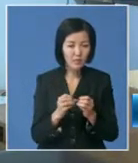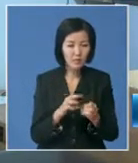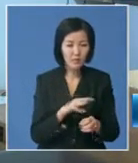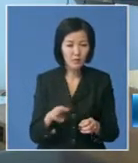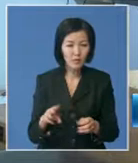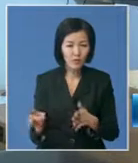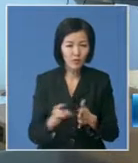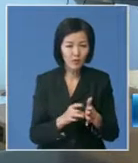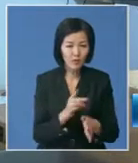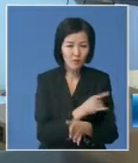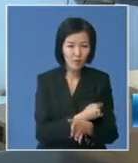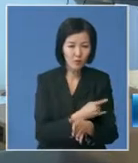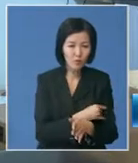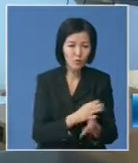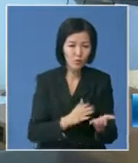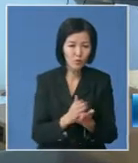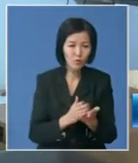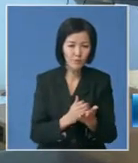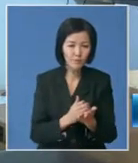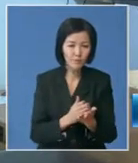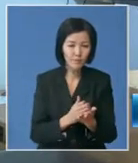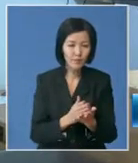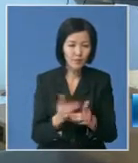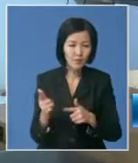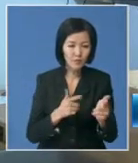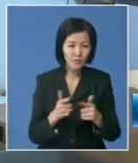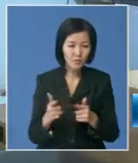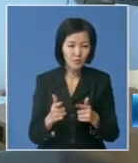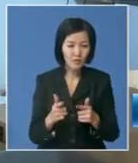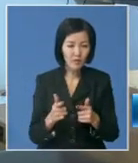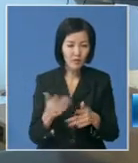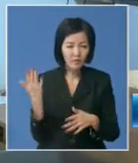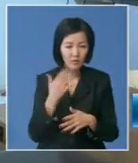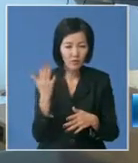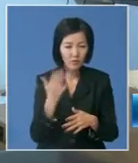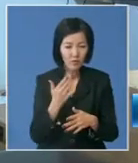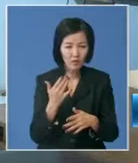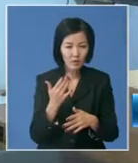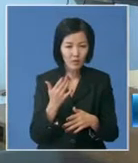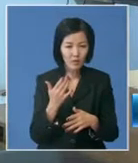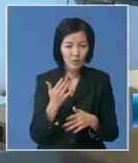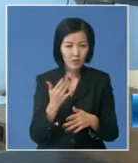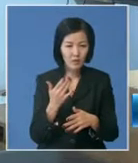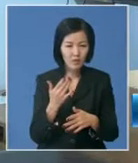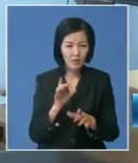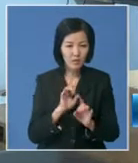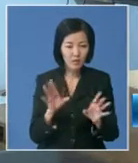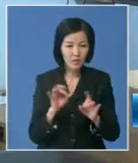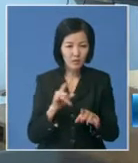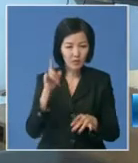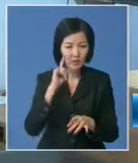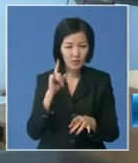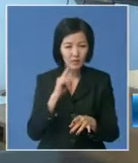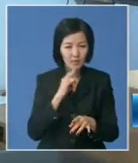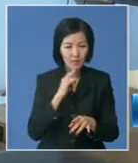оперативный дежурный службы и т.д. с готовит краткий видео ролик озвучивает его на государственном и русском